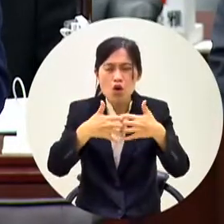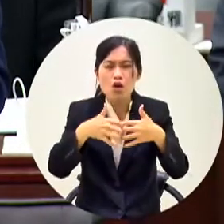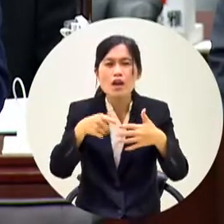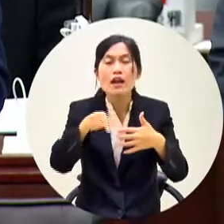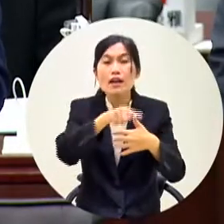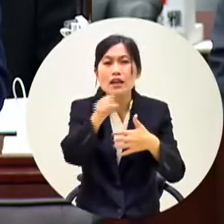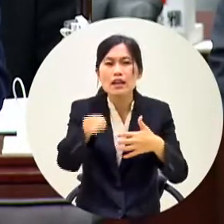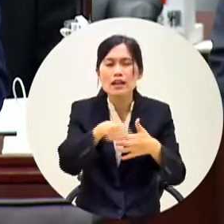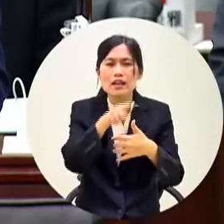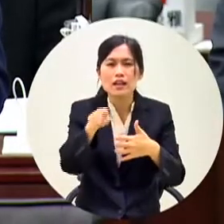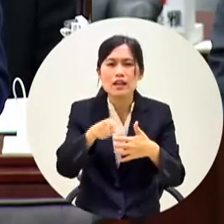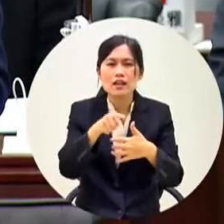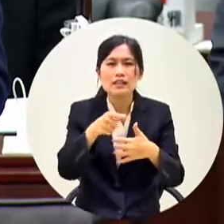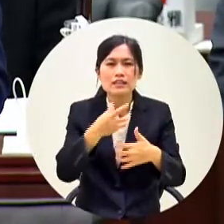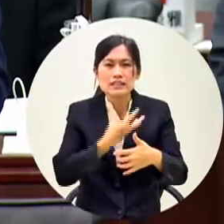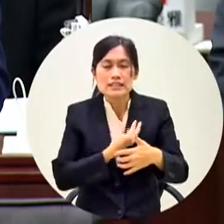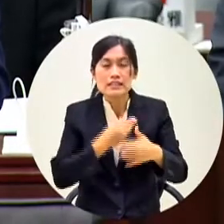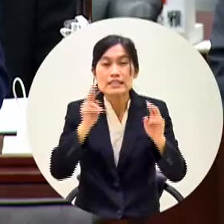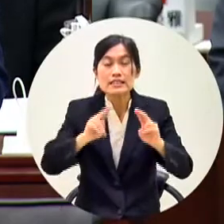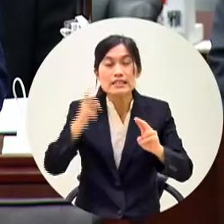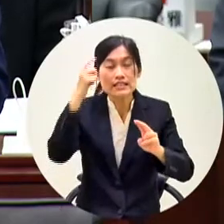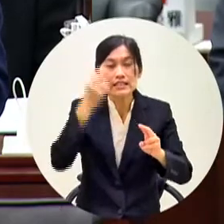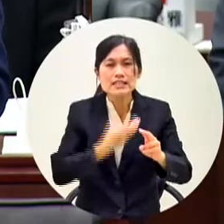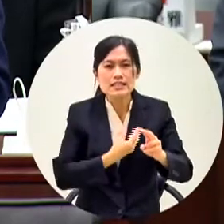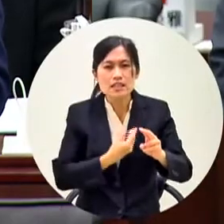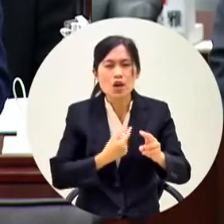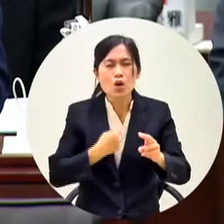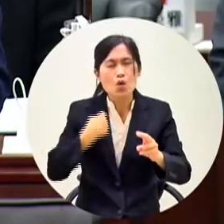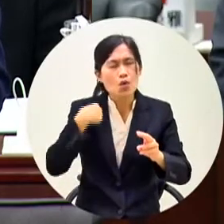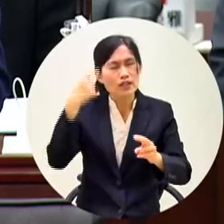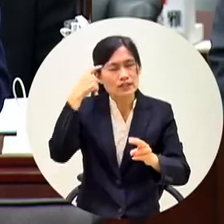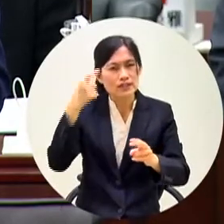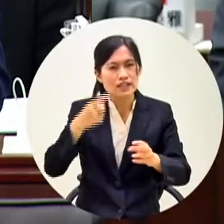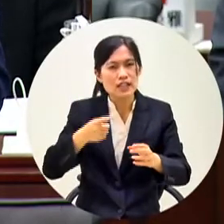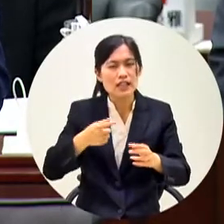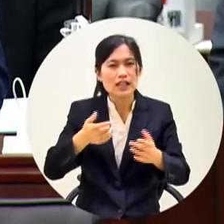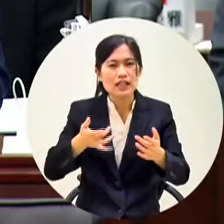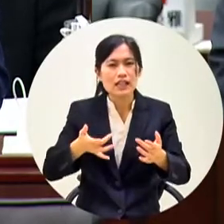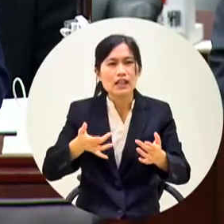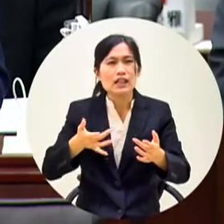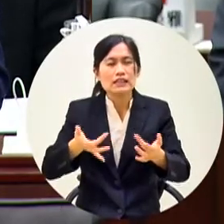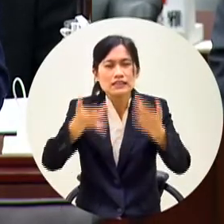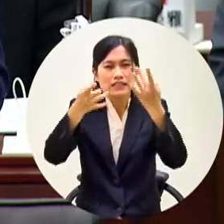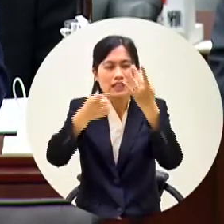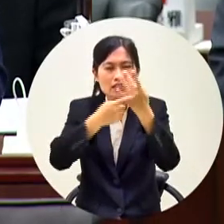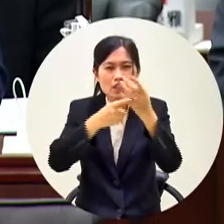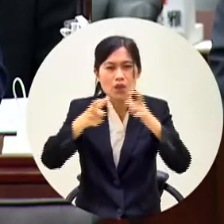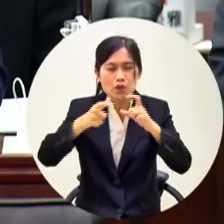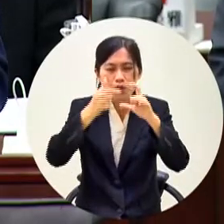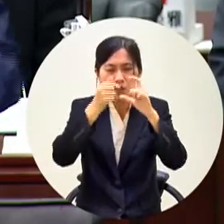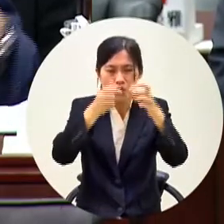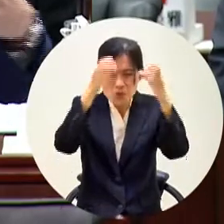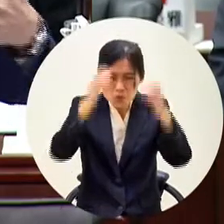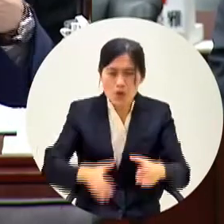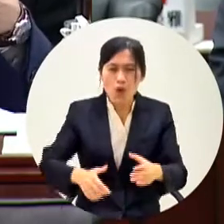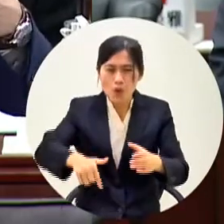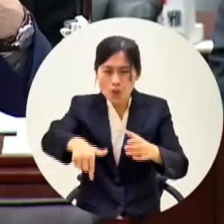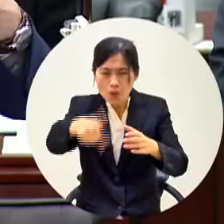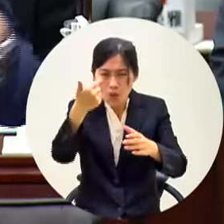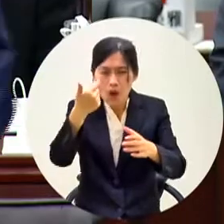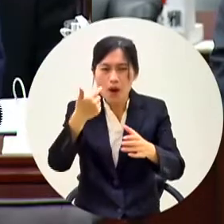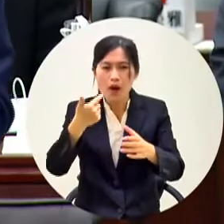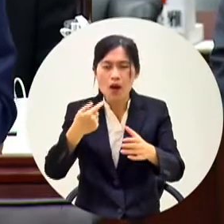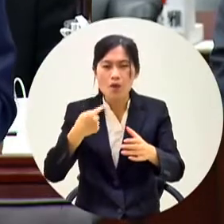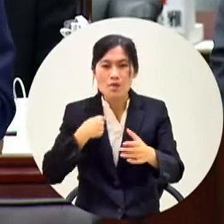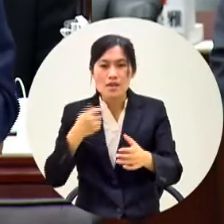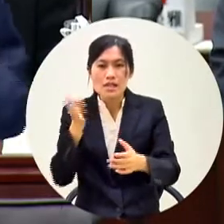5G AIoT 的新创园区成立，能够把原来的这些应用服务跟我们硬体的制造